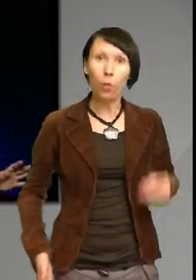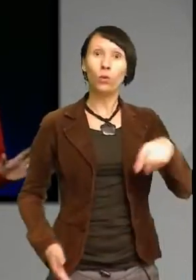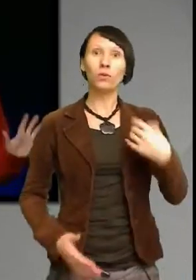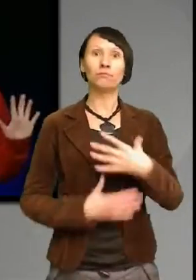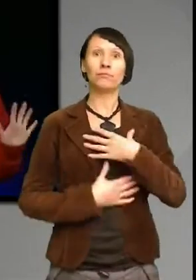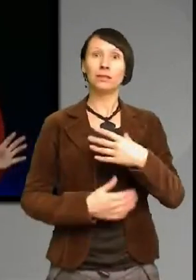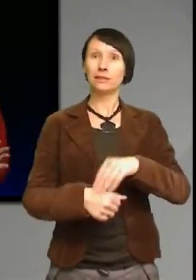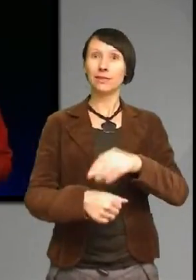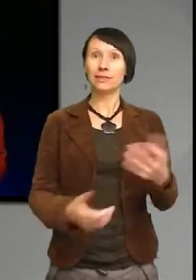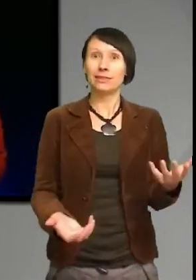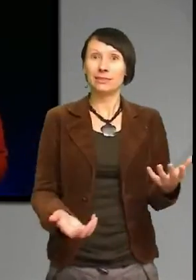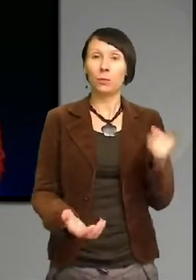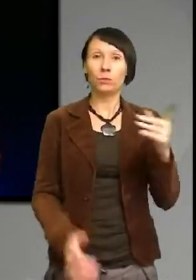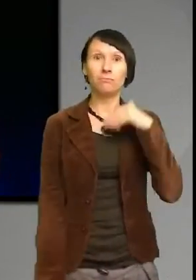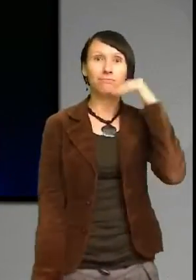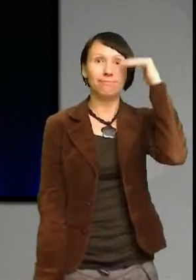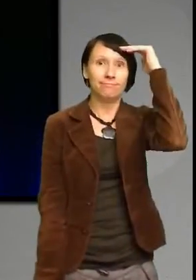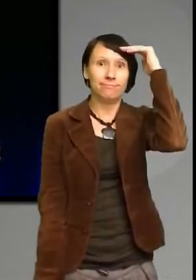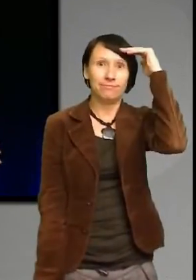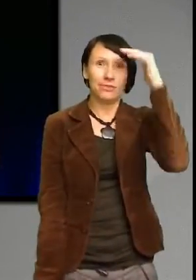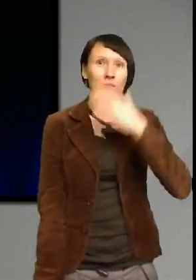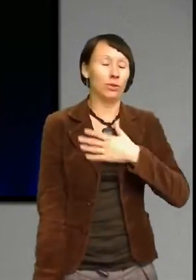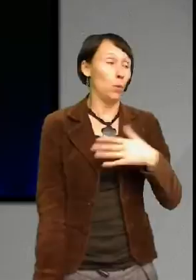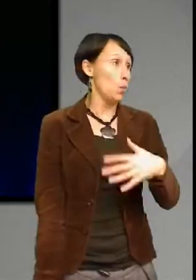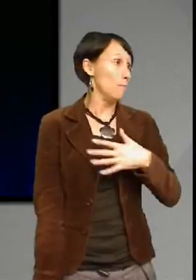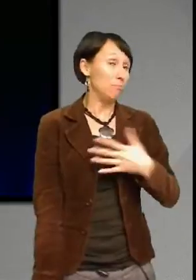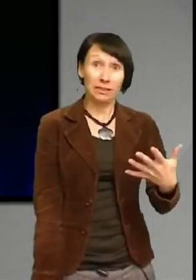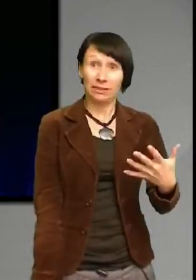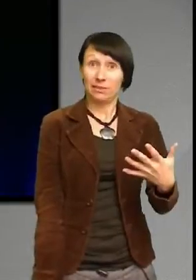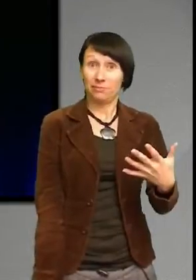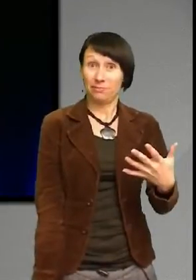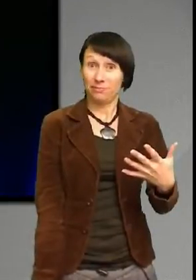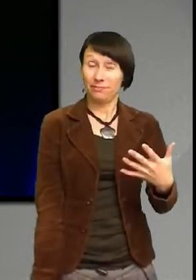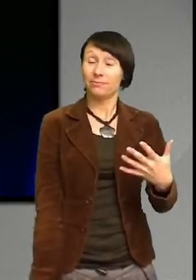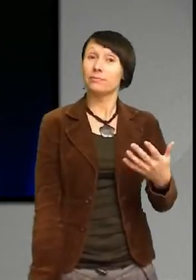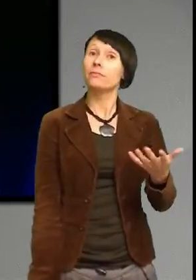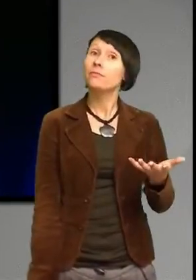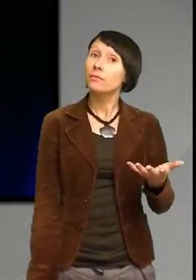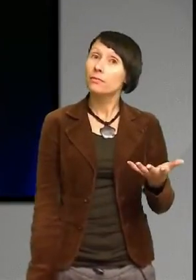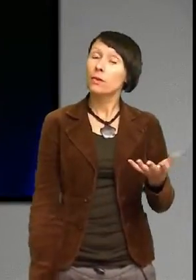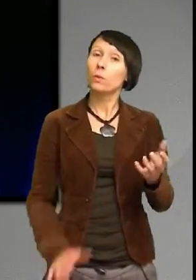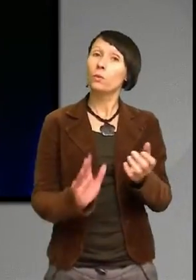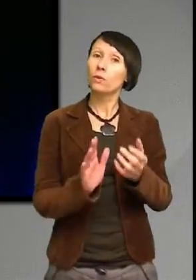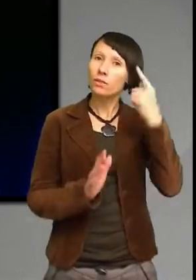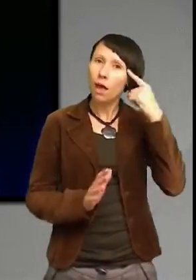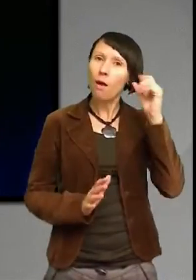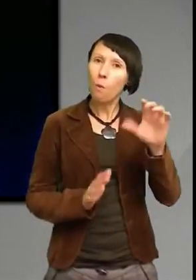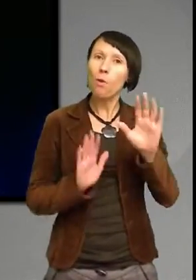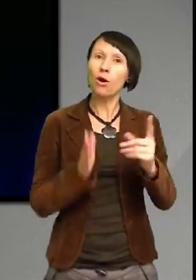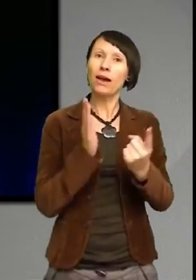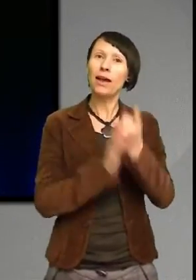rådnar jag och tycker att det här är det mest pinsamma någonsin. För, tänk om det här hade hänt i Sverige.